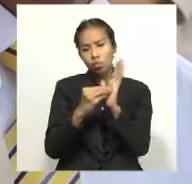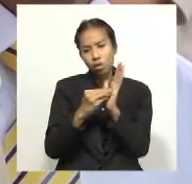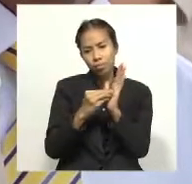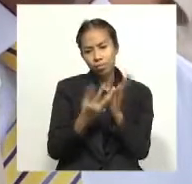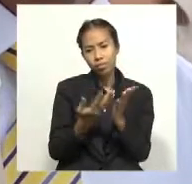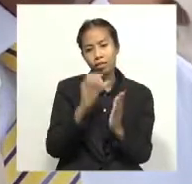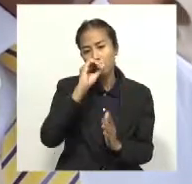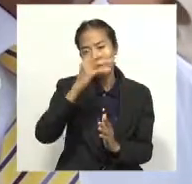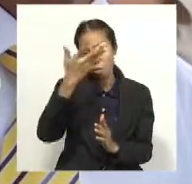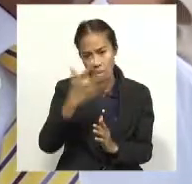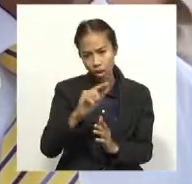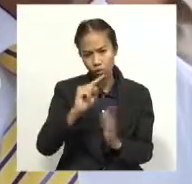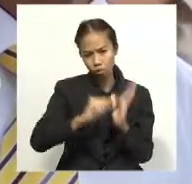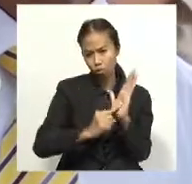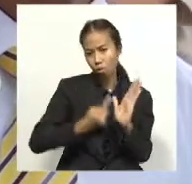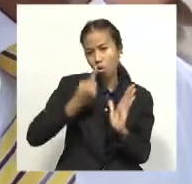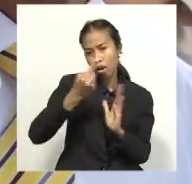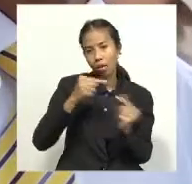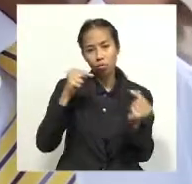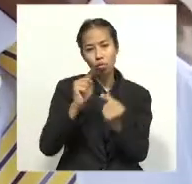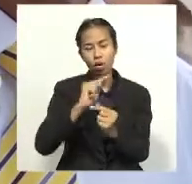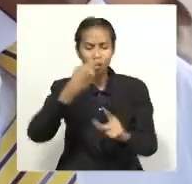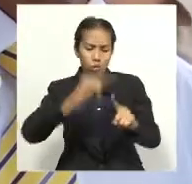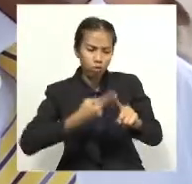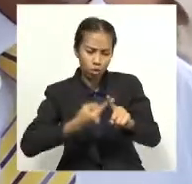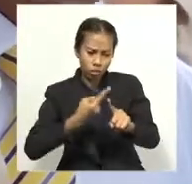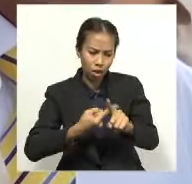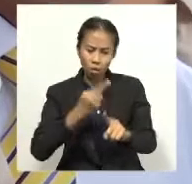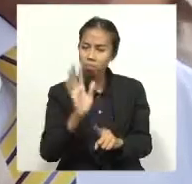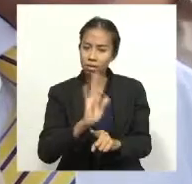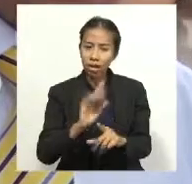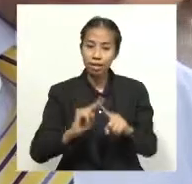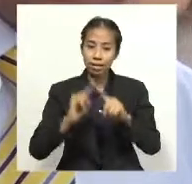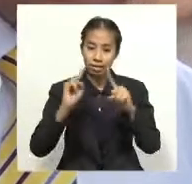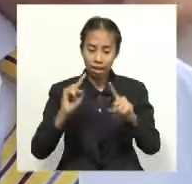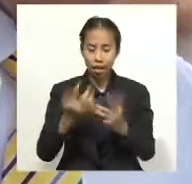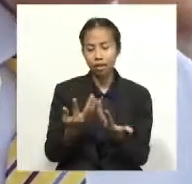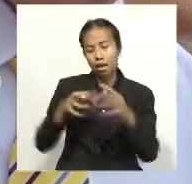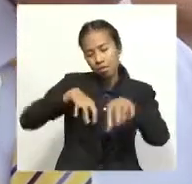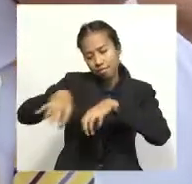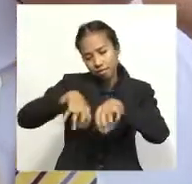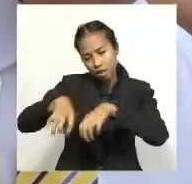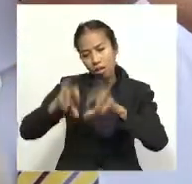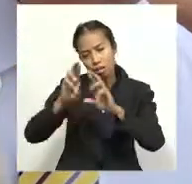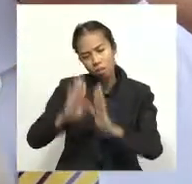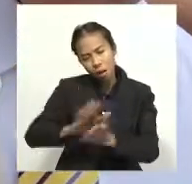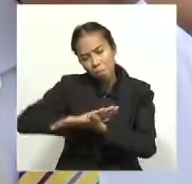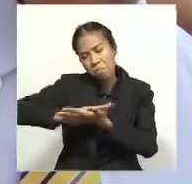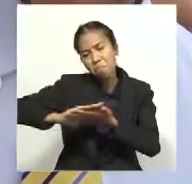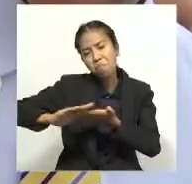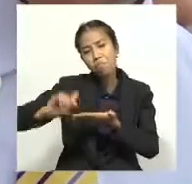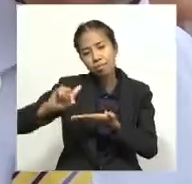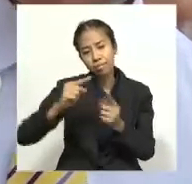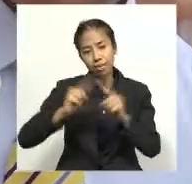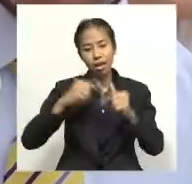บอกแล้วแต่แล้วเราไม่ได้เกี่ยวกับเรื่องการเก็บกินค่าเช่าเราพยายามมาเคลียร์เรื่องความเป็นระเบียบเรียบร้อยนะครับแต่ว่าเราก็จะพยายามช่วยคุยให้ด้วย